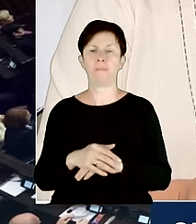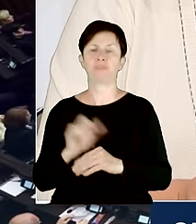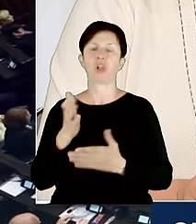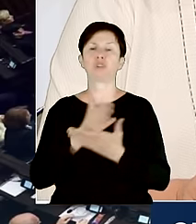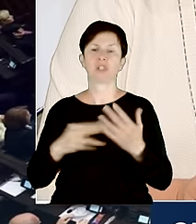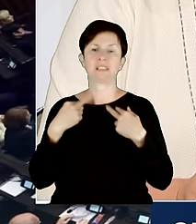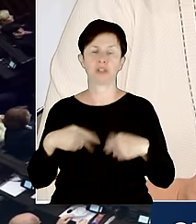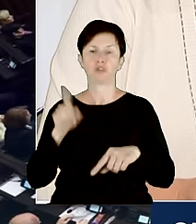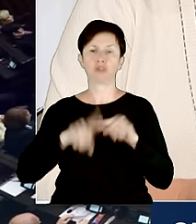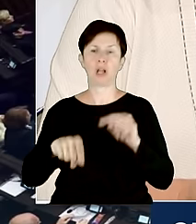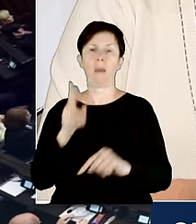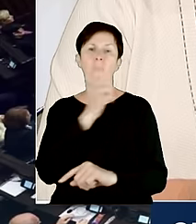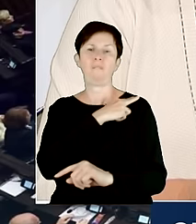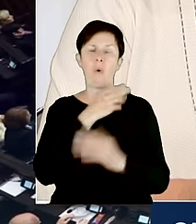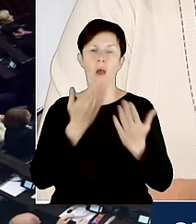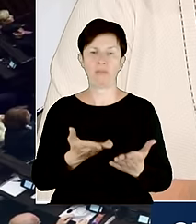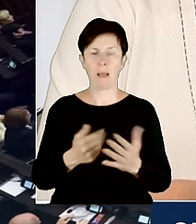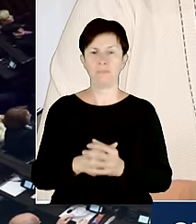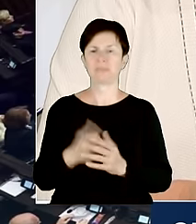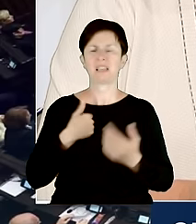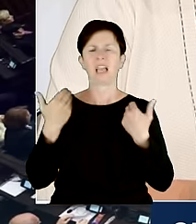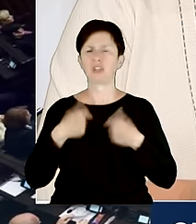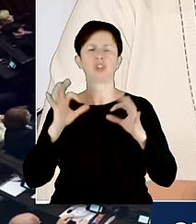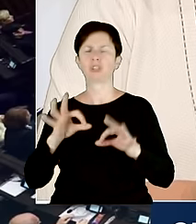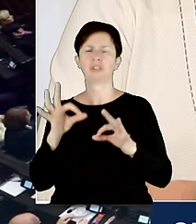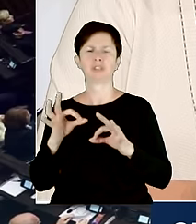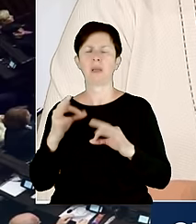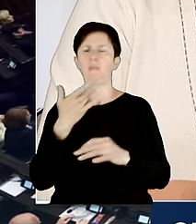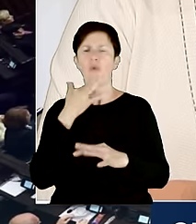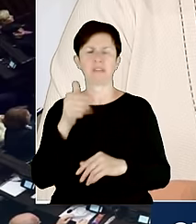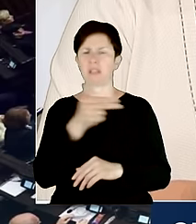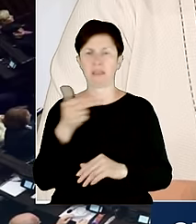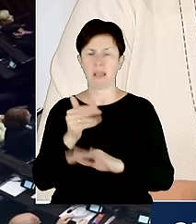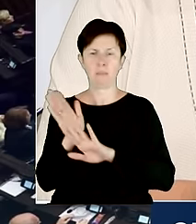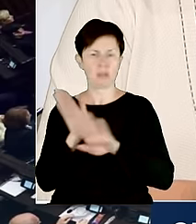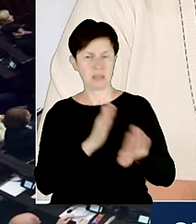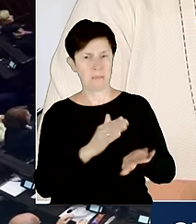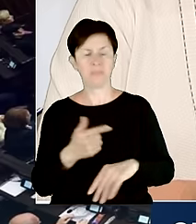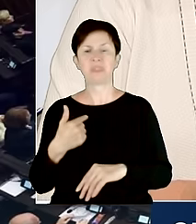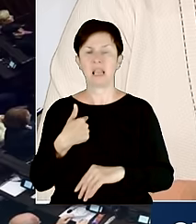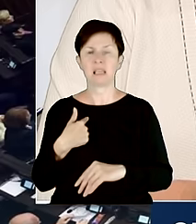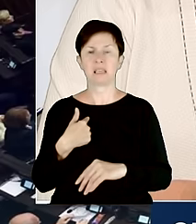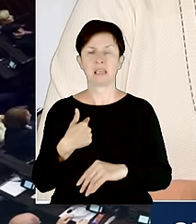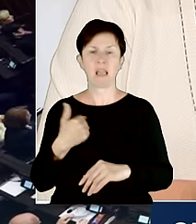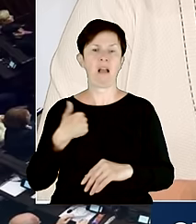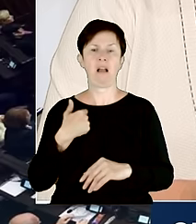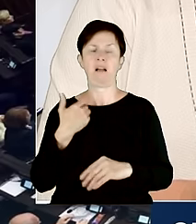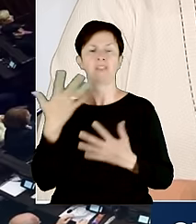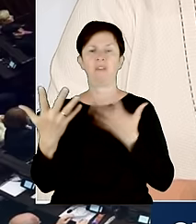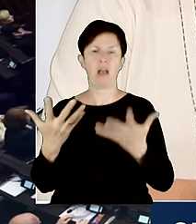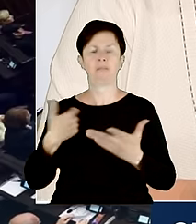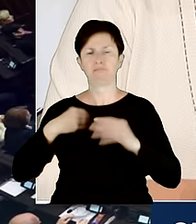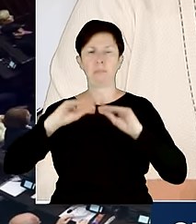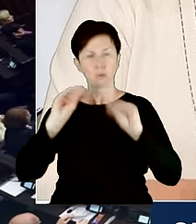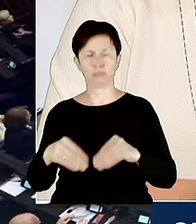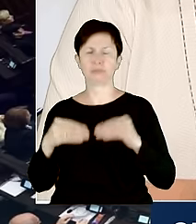niewłaściwie powołana. Ale nie chciałbym tego dzisiaj rozstrzygać. Ja jestem i dwoma rękami podpisuję się za tym,